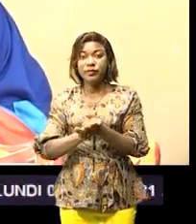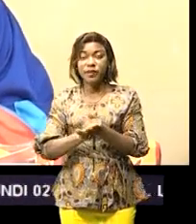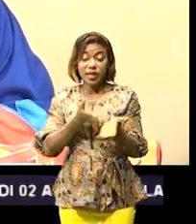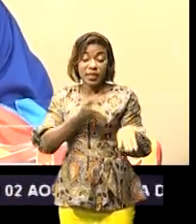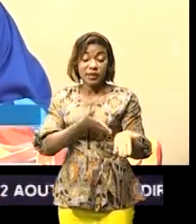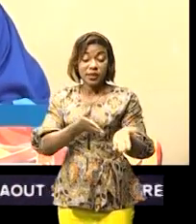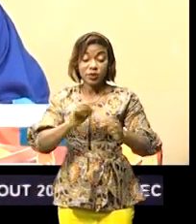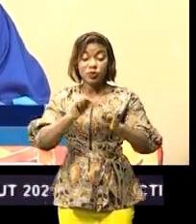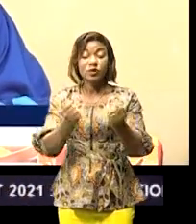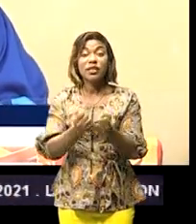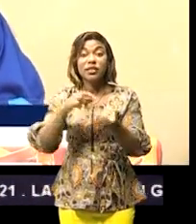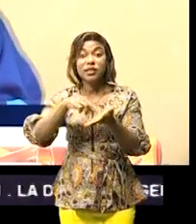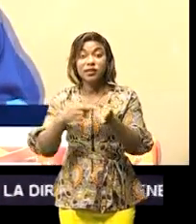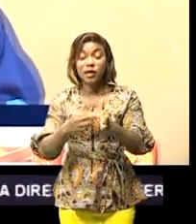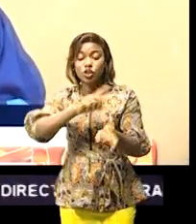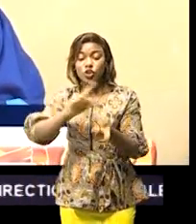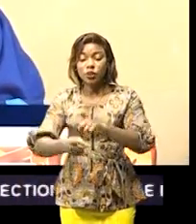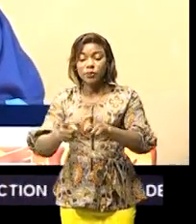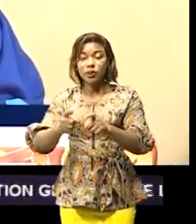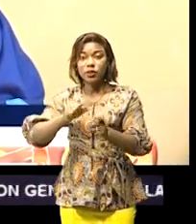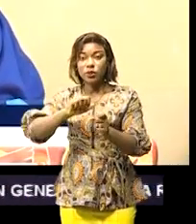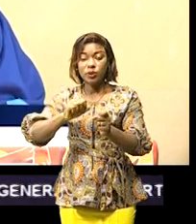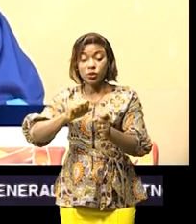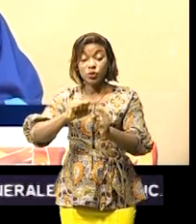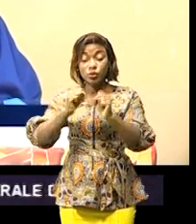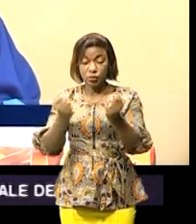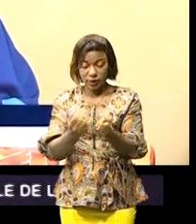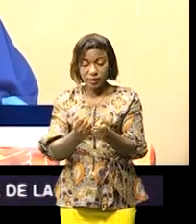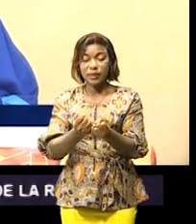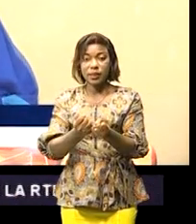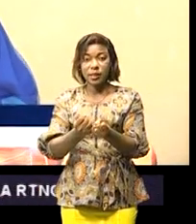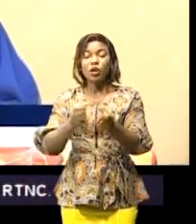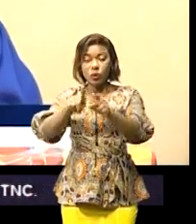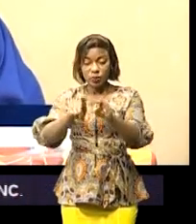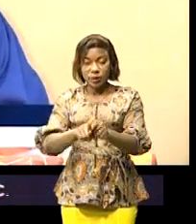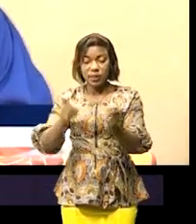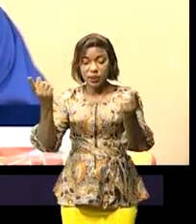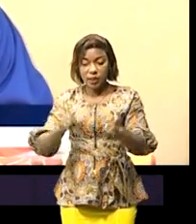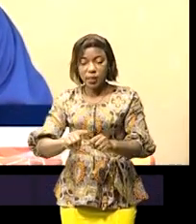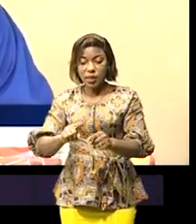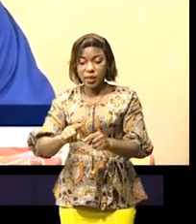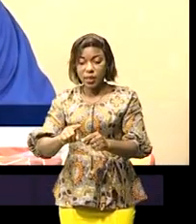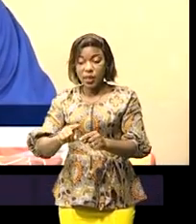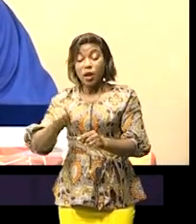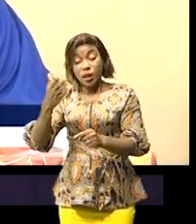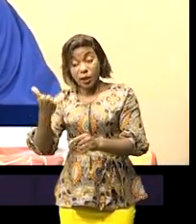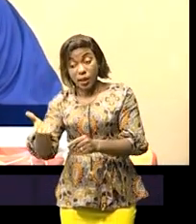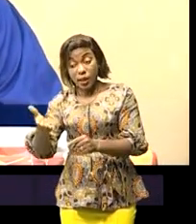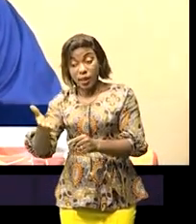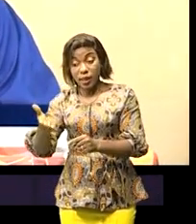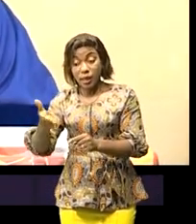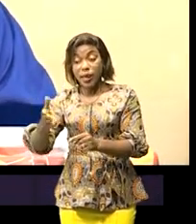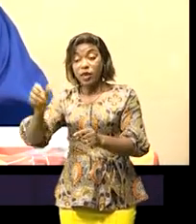est un promoteur de changement social. Il est catalyseur du changement positif. Bref, il est artisan du